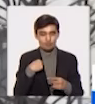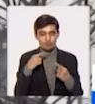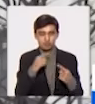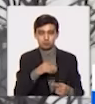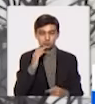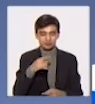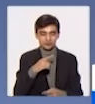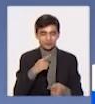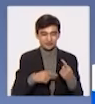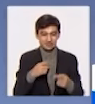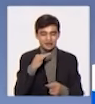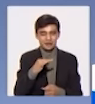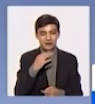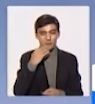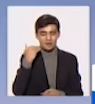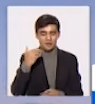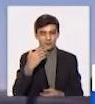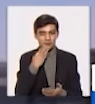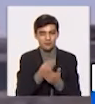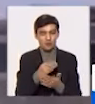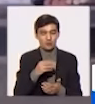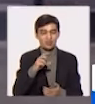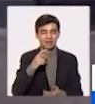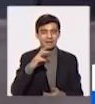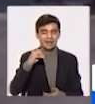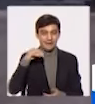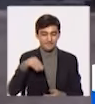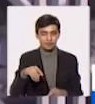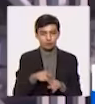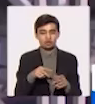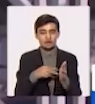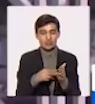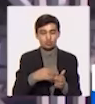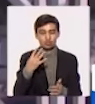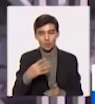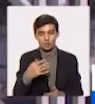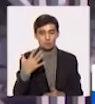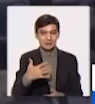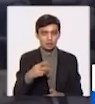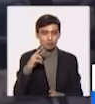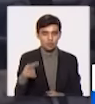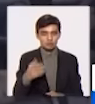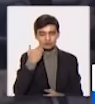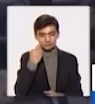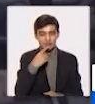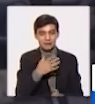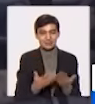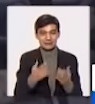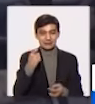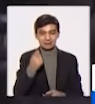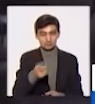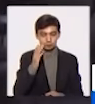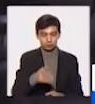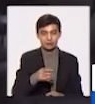Себебі АқШ өзінің сланц мұнайын шығынсыз өндіру үшін баға 40-50 доллар болуы тиімді. Егер одан арзандаса,